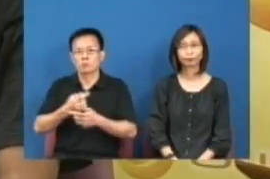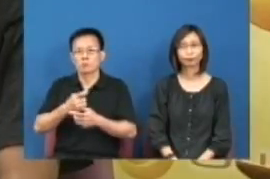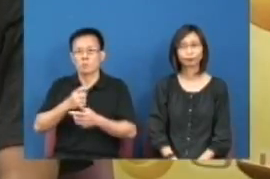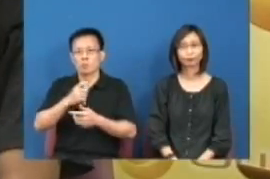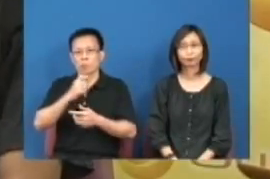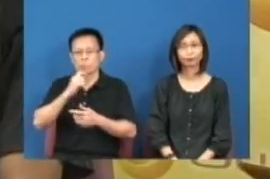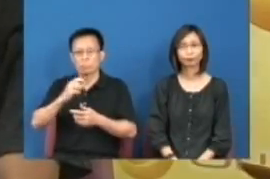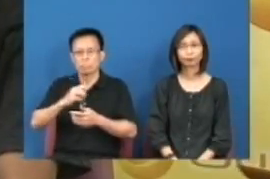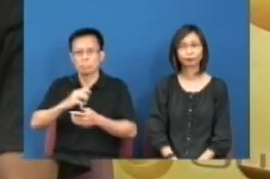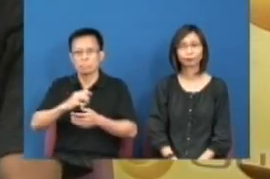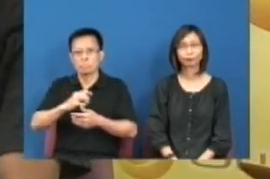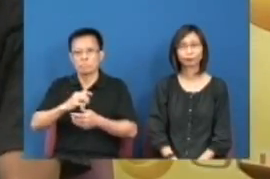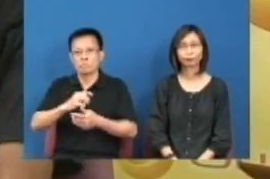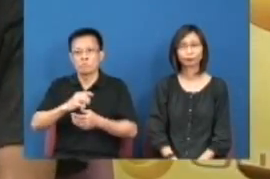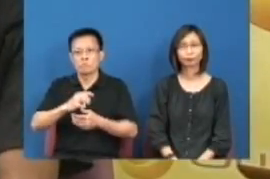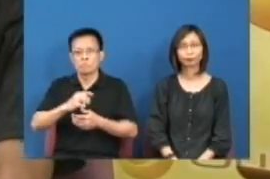家庭嗰度，係咪？